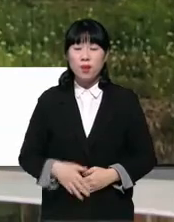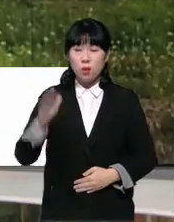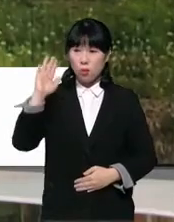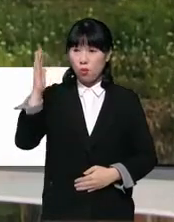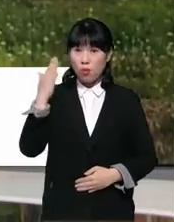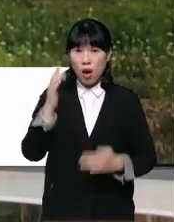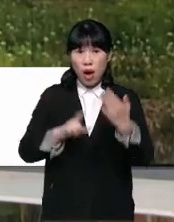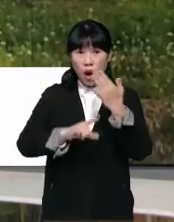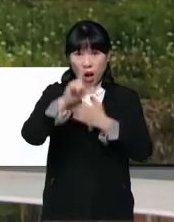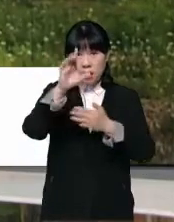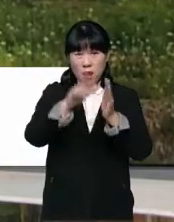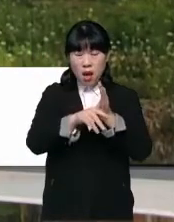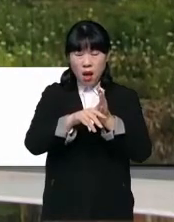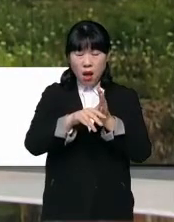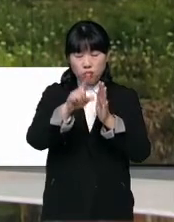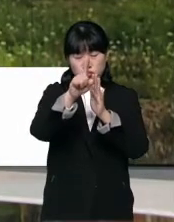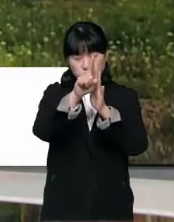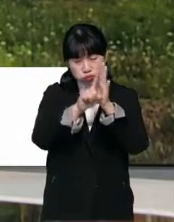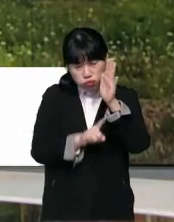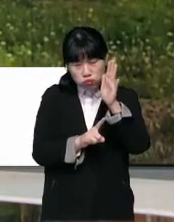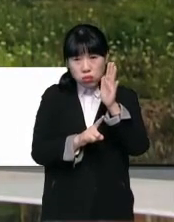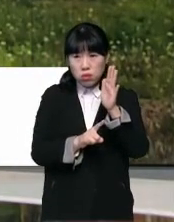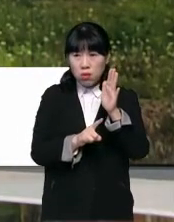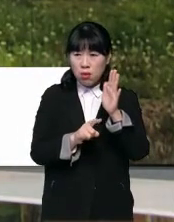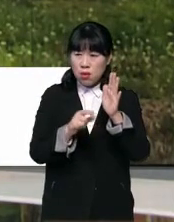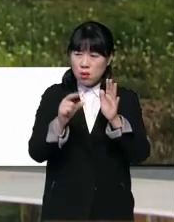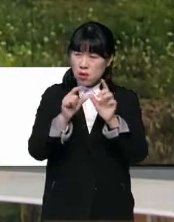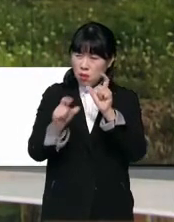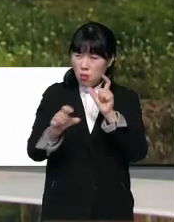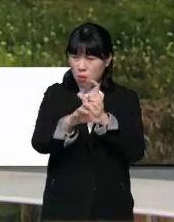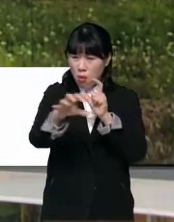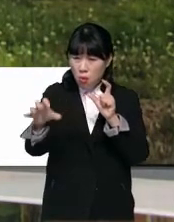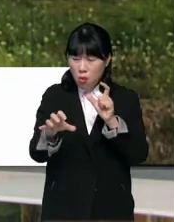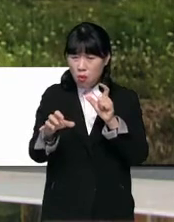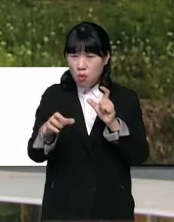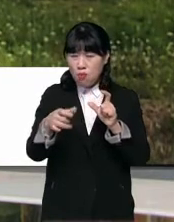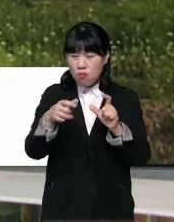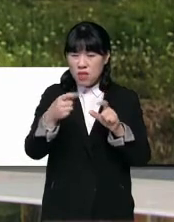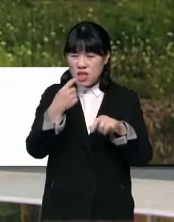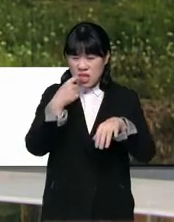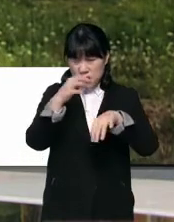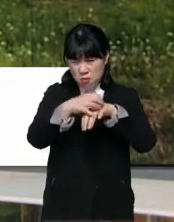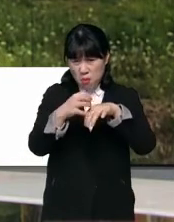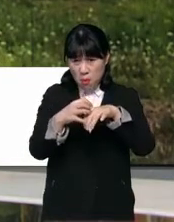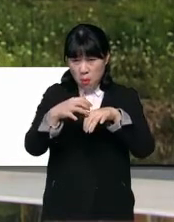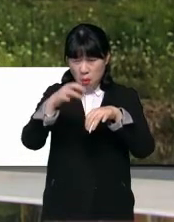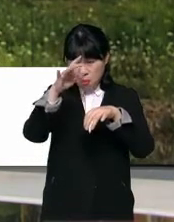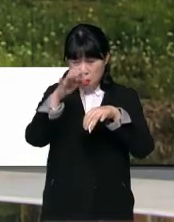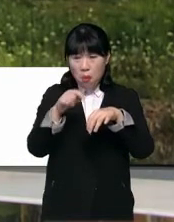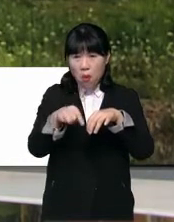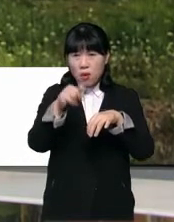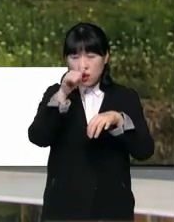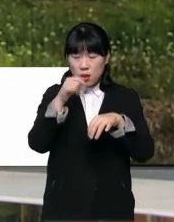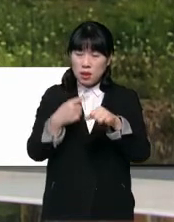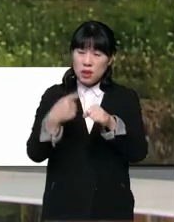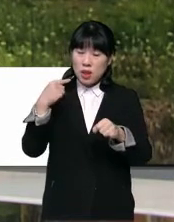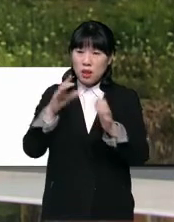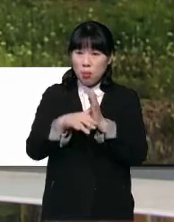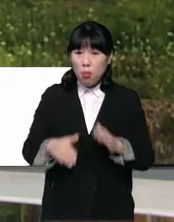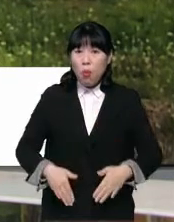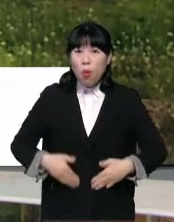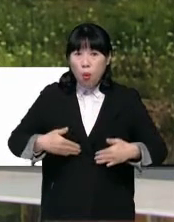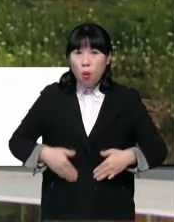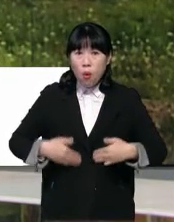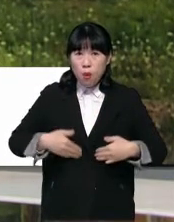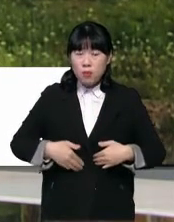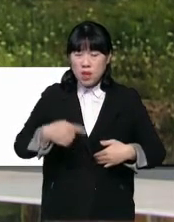요즘 아침 기온이 뚝 떨어지면서 일부 내륙 지역에는 서리가 내리기도 했는데요 지난해 봄 냉이 로 생산량이 70%